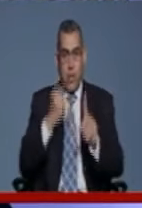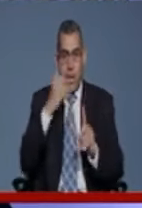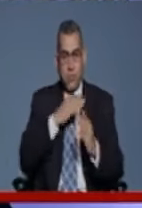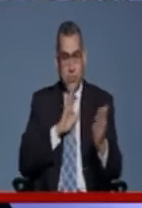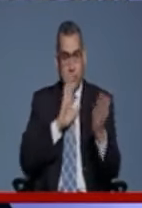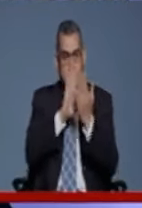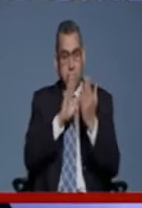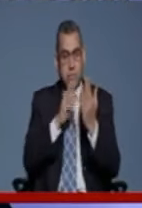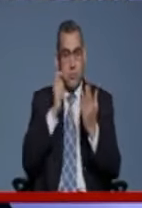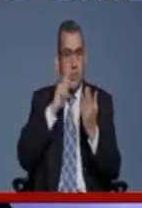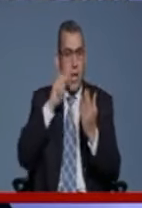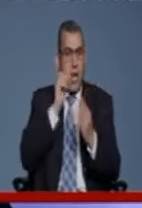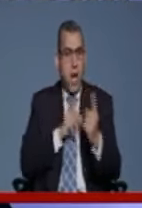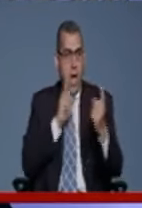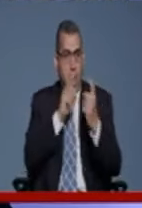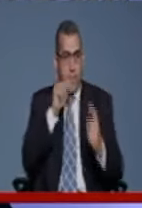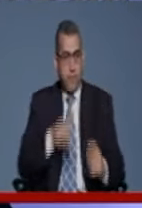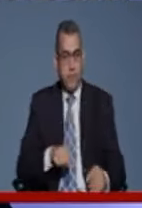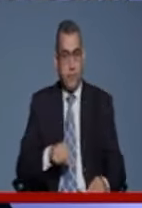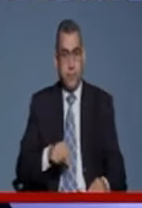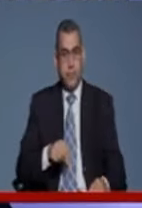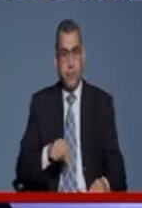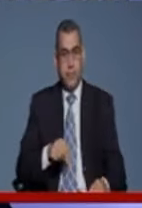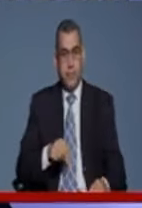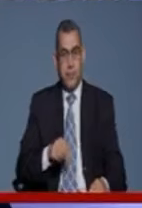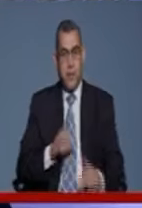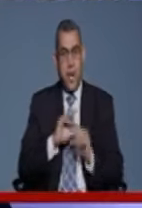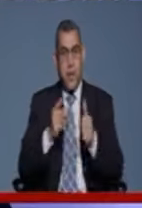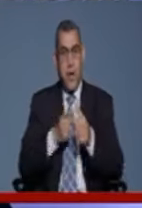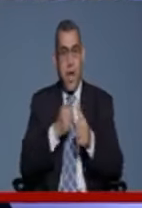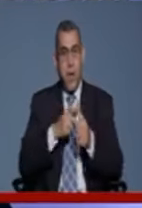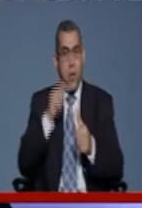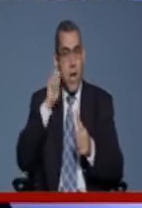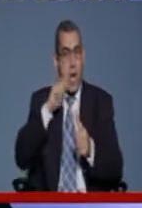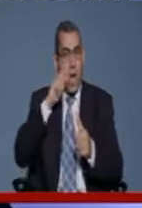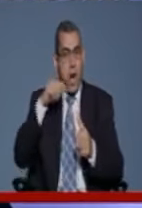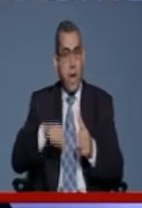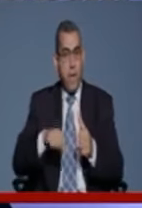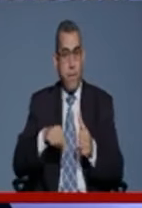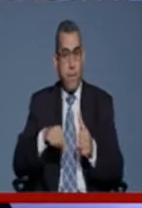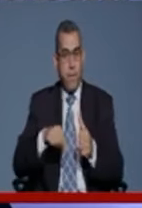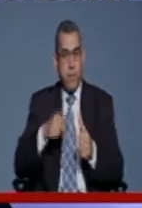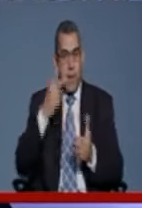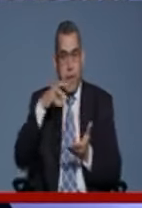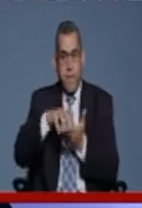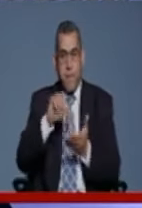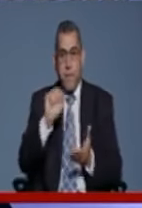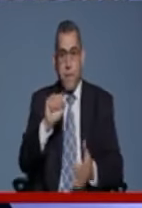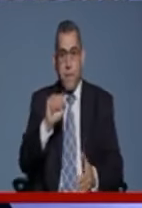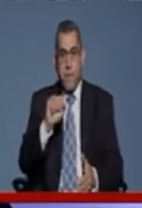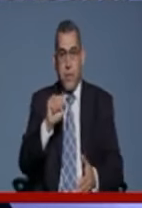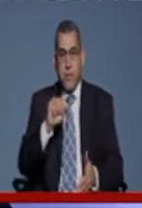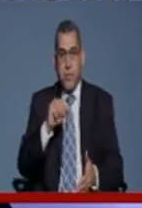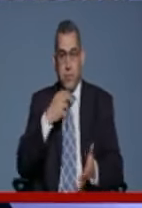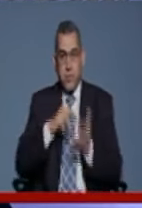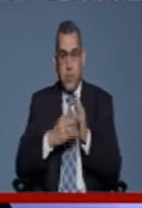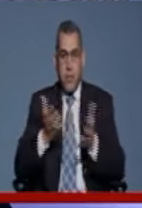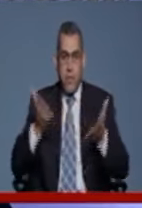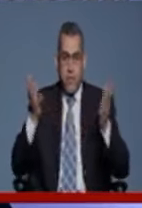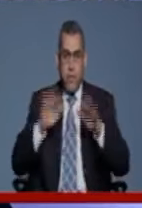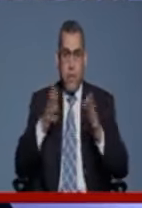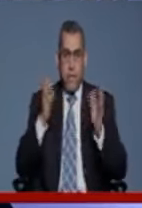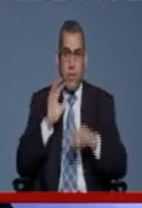صور الجريمة وفي مقدماتها جرائم المخدرات، وتعكس كميات الضبط غير